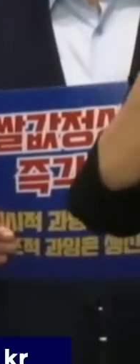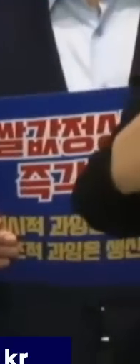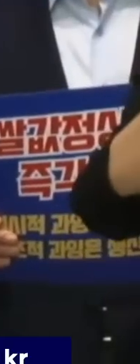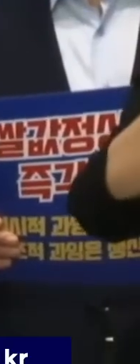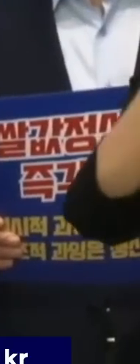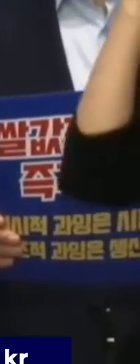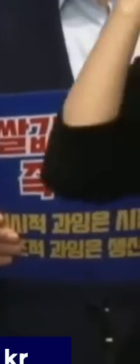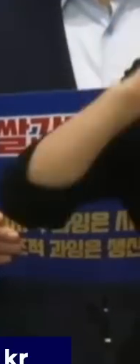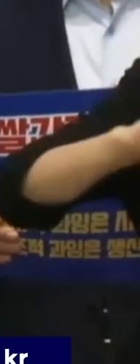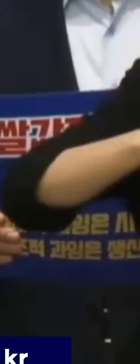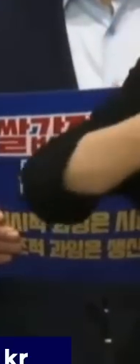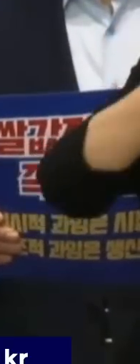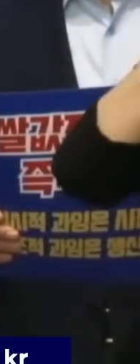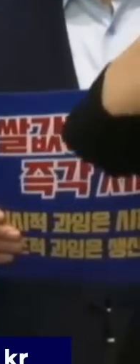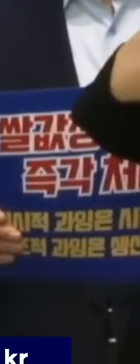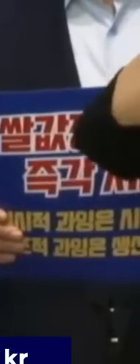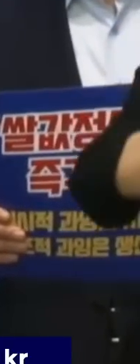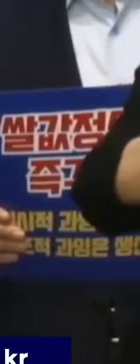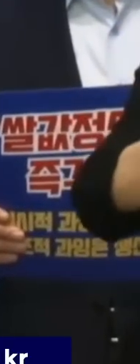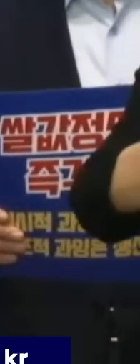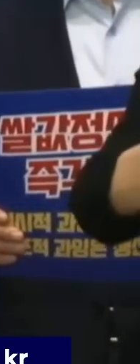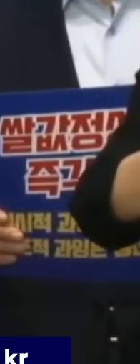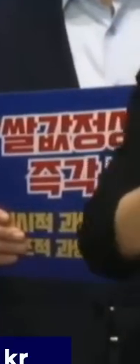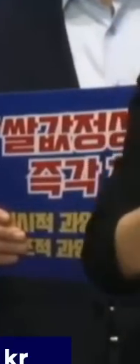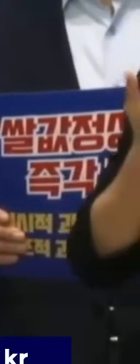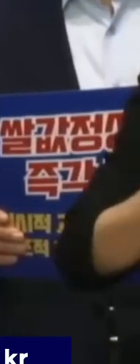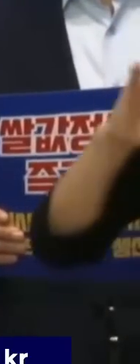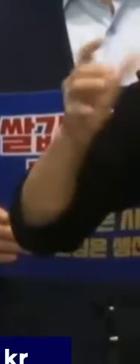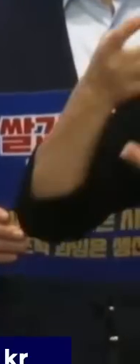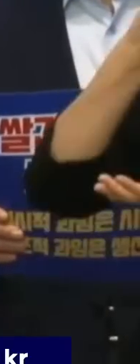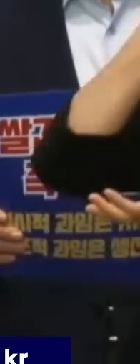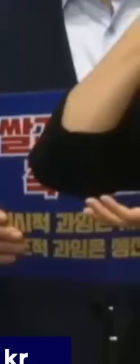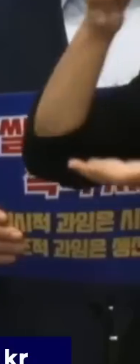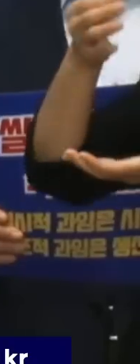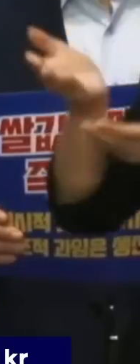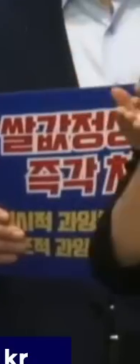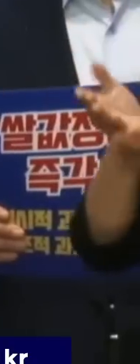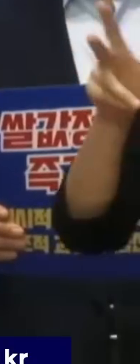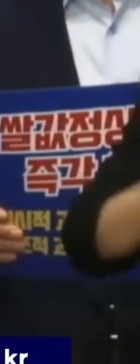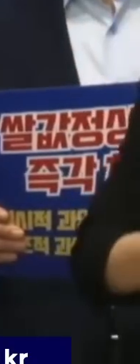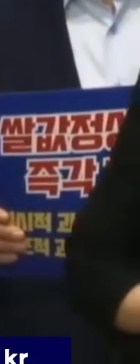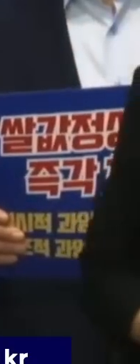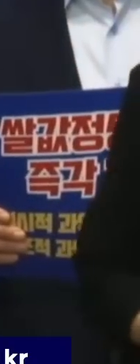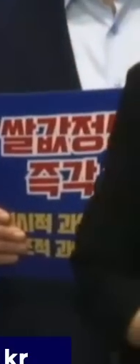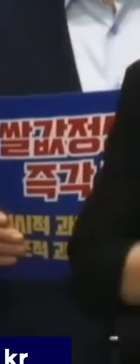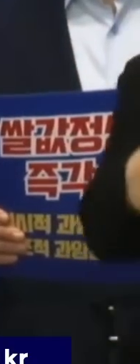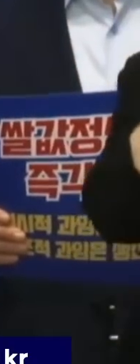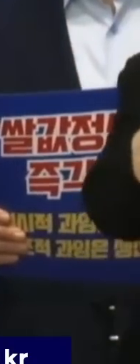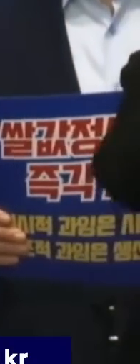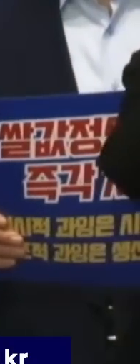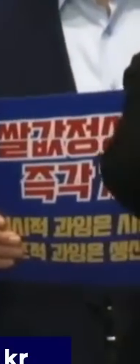국내 쌀값을 교란하는 수입 쌀과의 싸움입니다. 돌이켜보면 쌀값으로 인한 농업인의